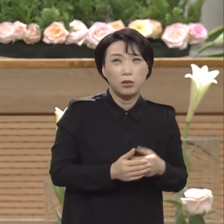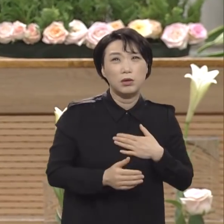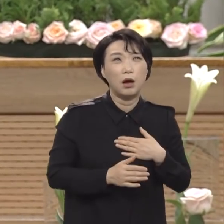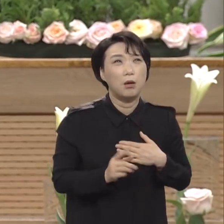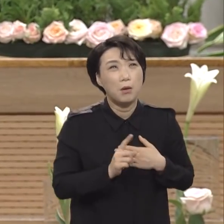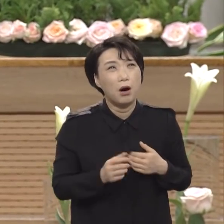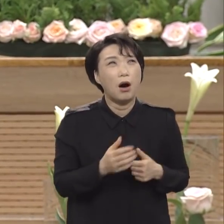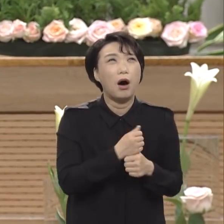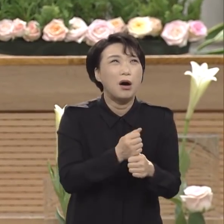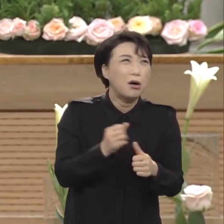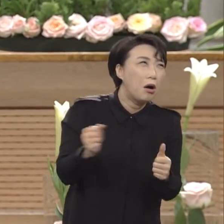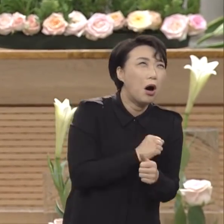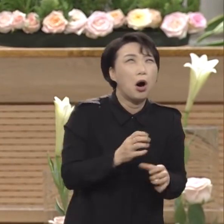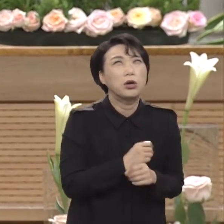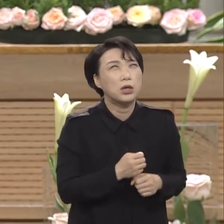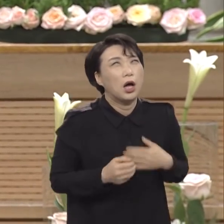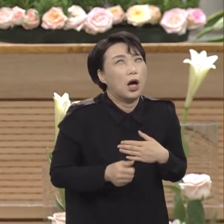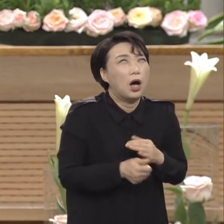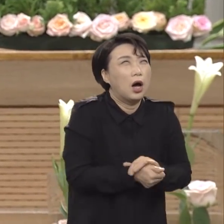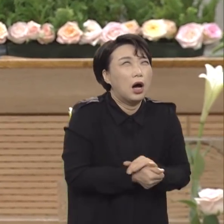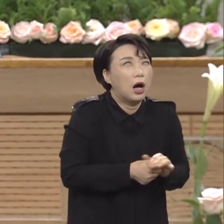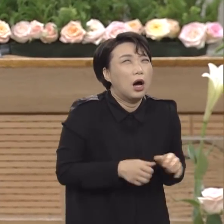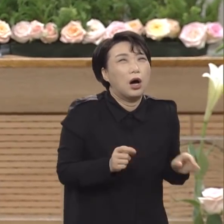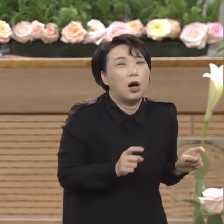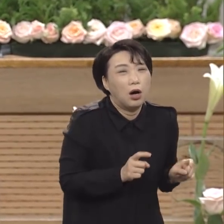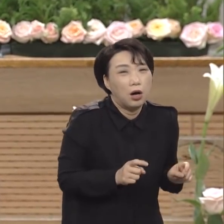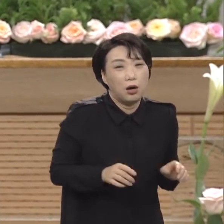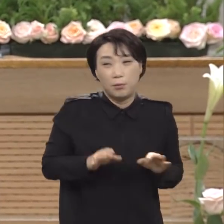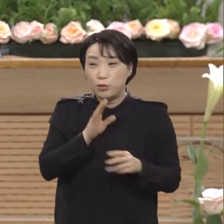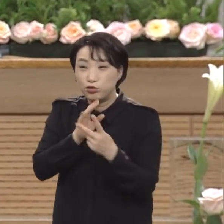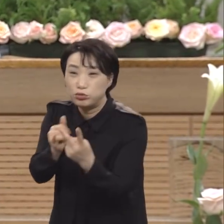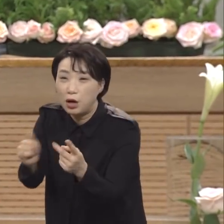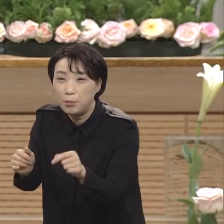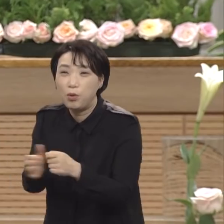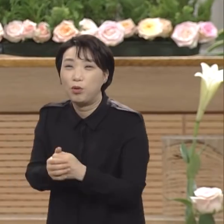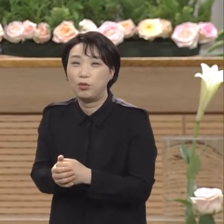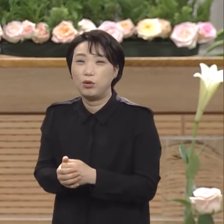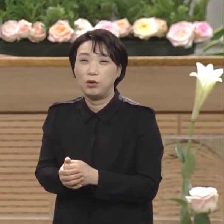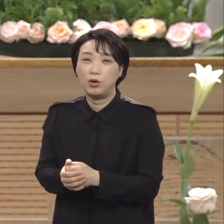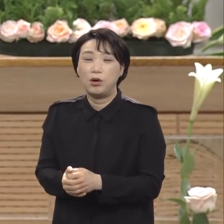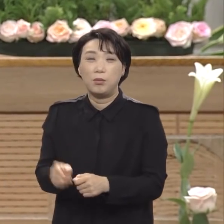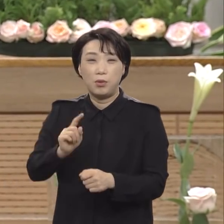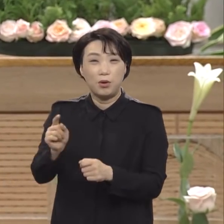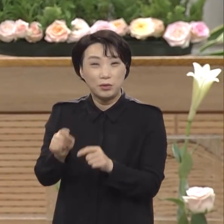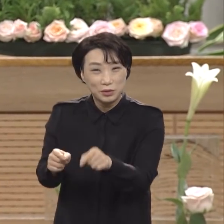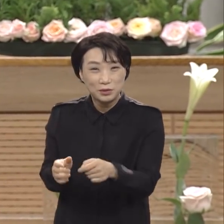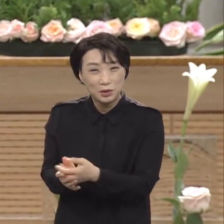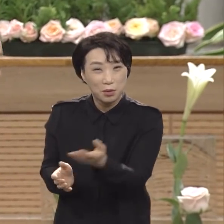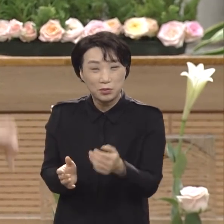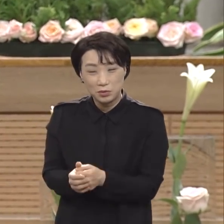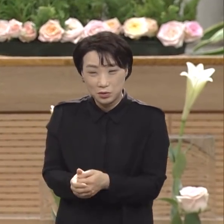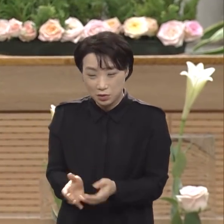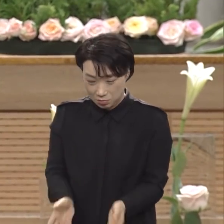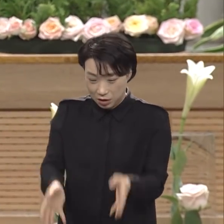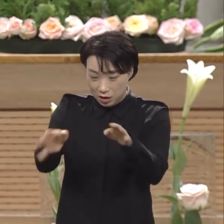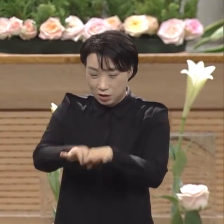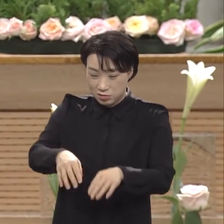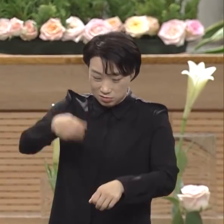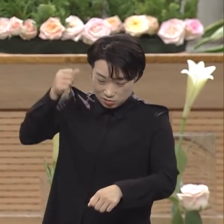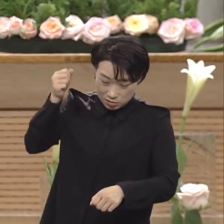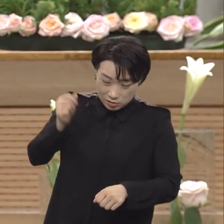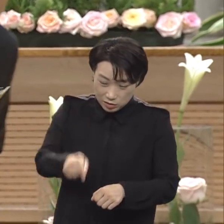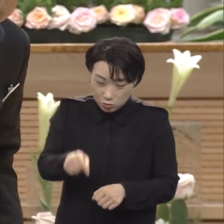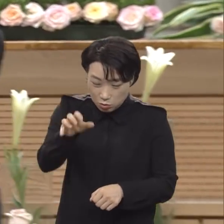언제 끌려가 또 맞을까 싶어서 이러고 있는데 둘은 그냥 말뚝 빌립보 감옥 한가운데 말뚝을